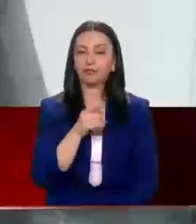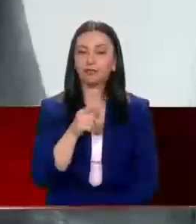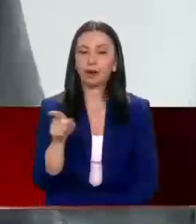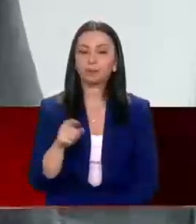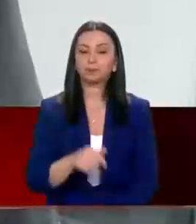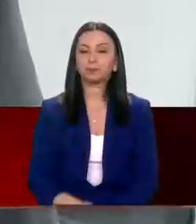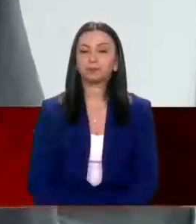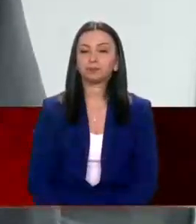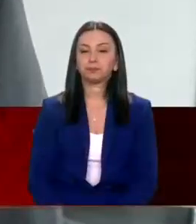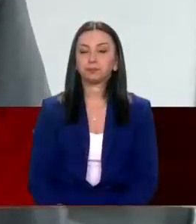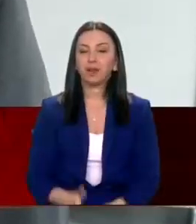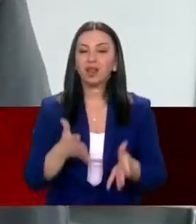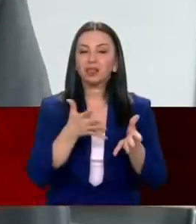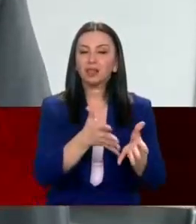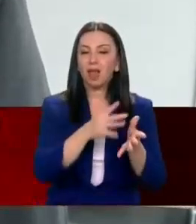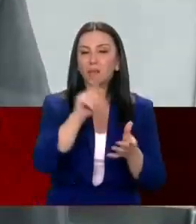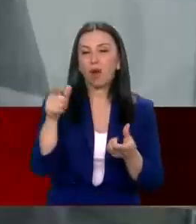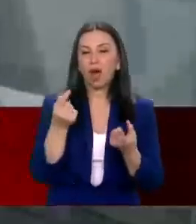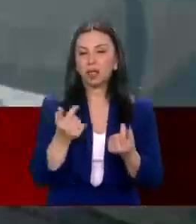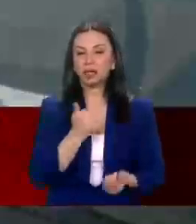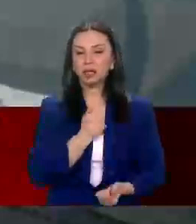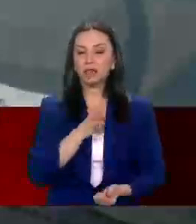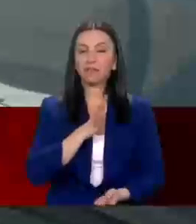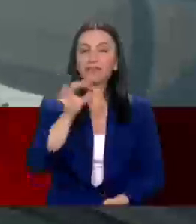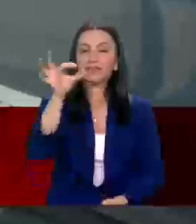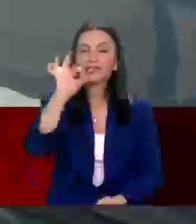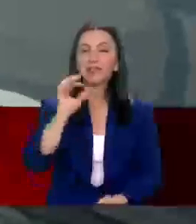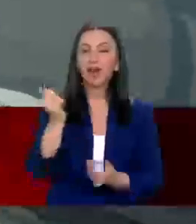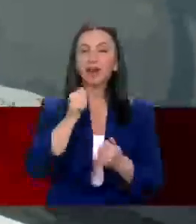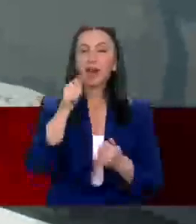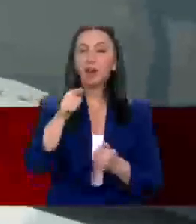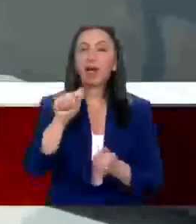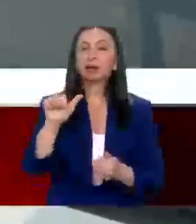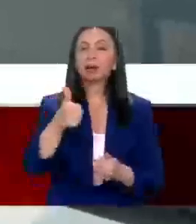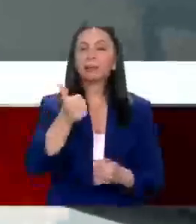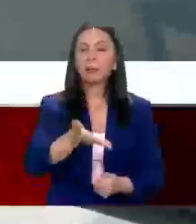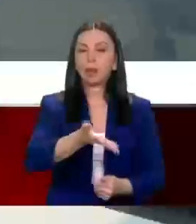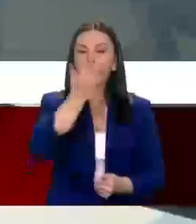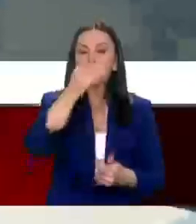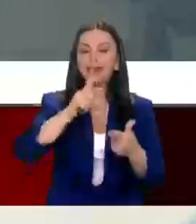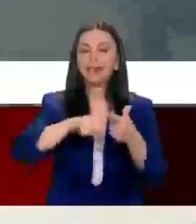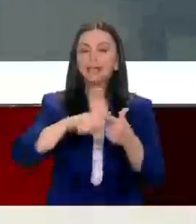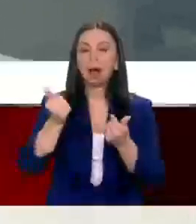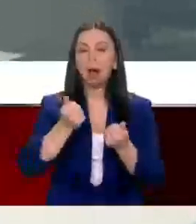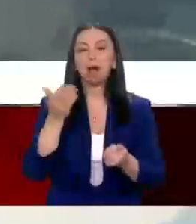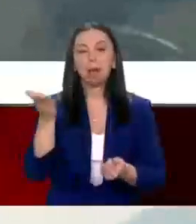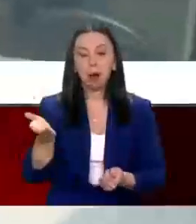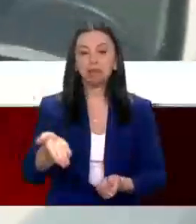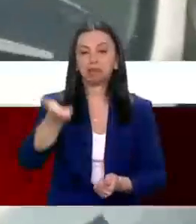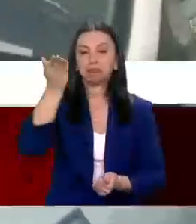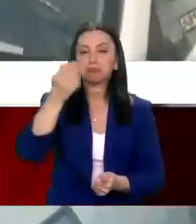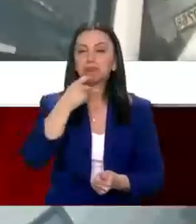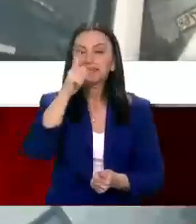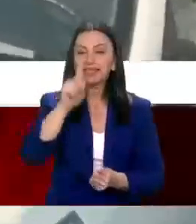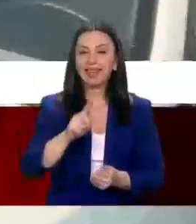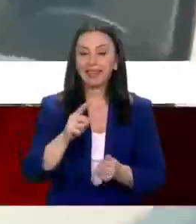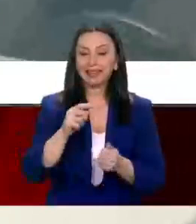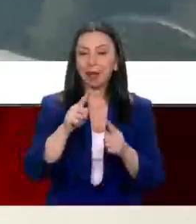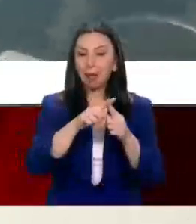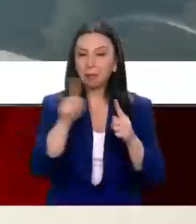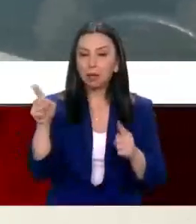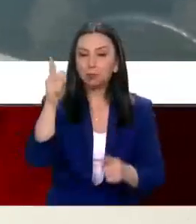düşünebilirsiniz. Tedarik sıkıntısı devam edecek gibi bekliyoruz. Sıfır otomobildeki değer artışı ikinci el otomobilleri de etkiledi. Yılın başından bu